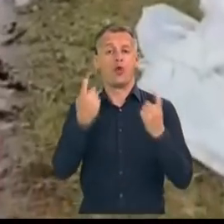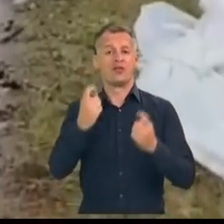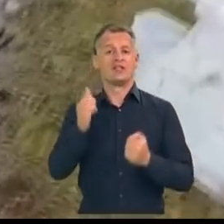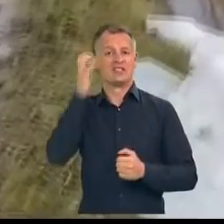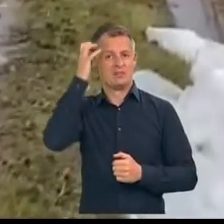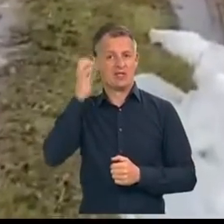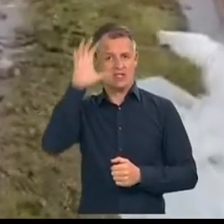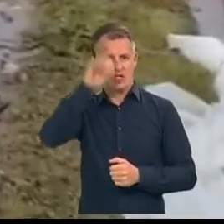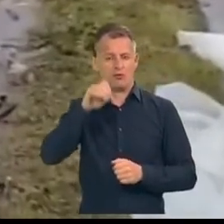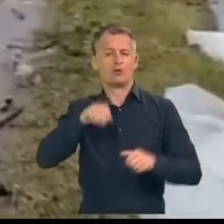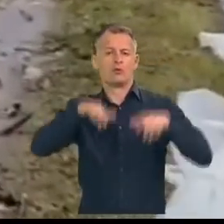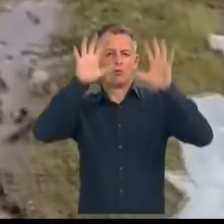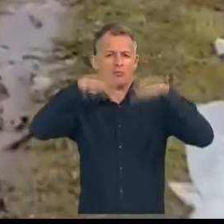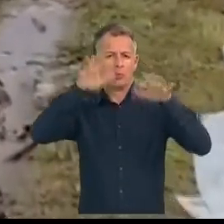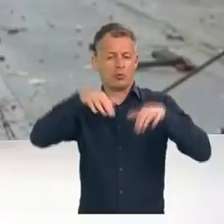de vijelii și ploi.